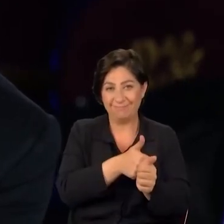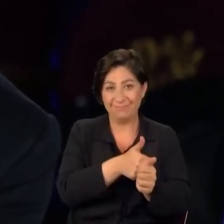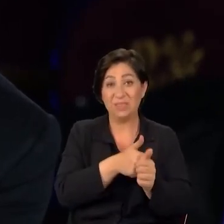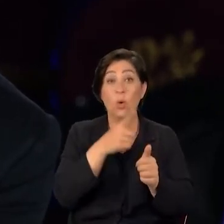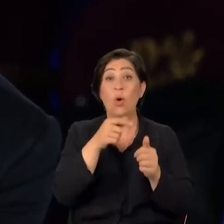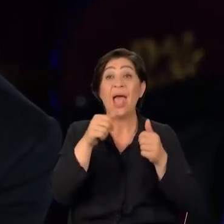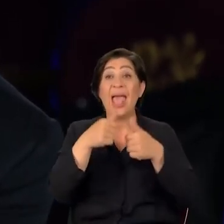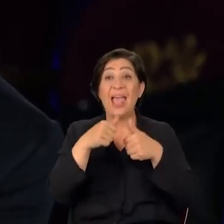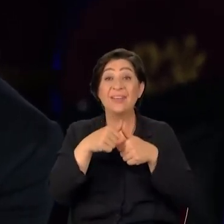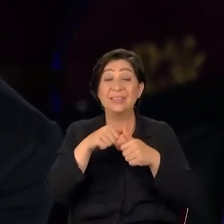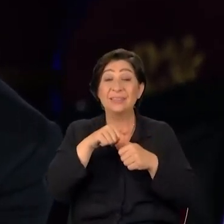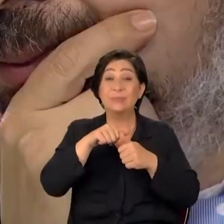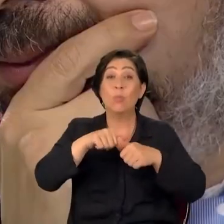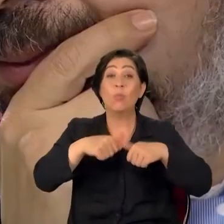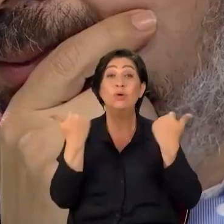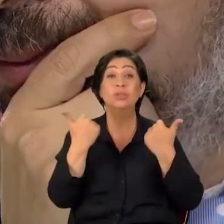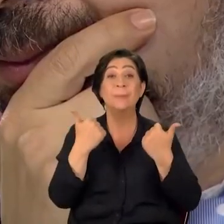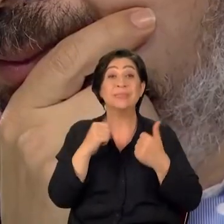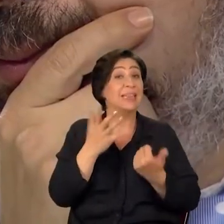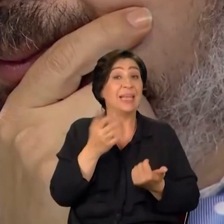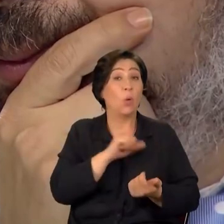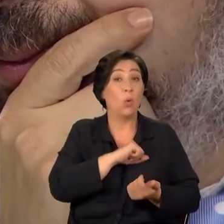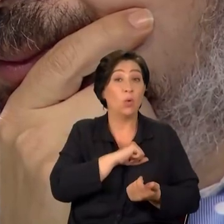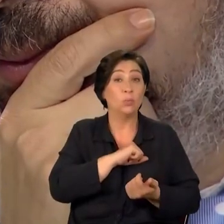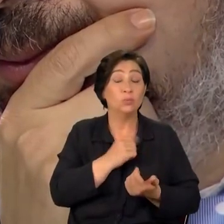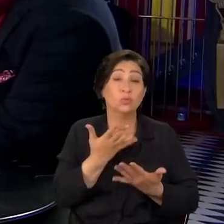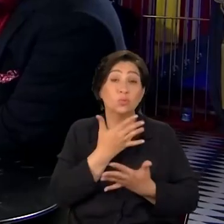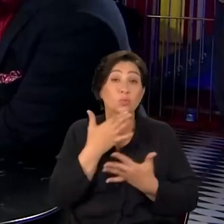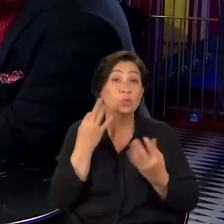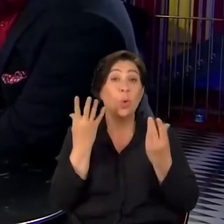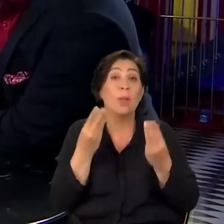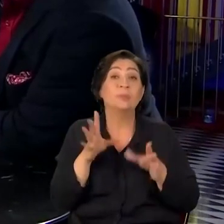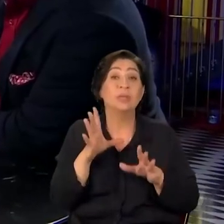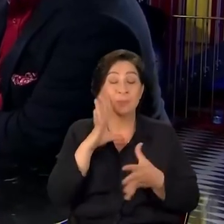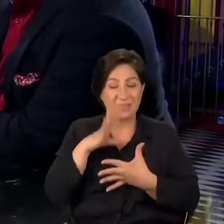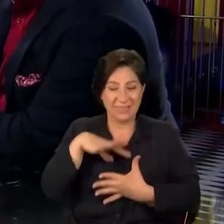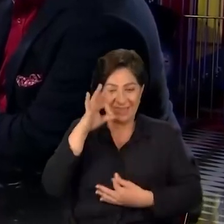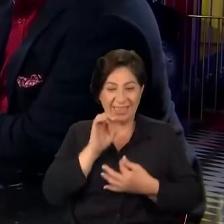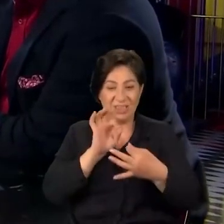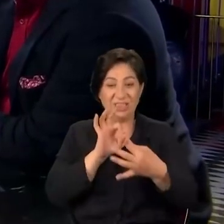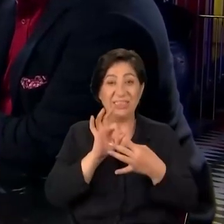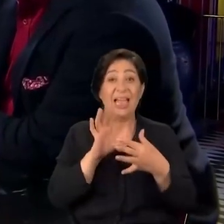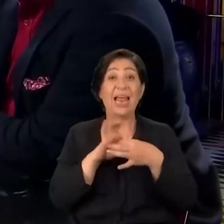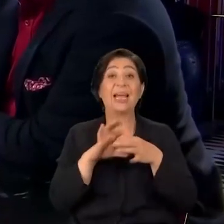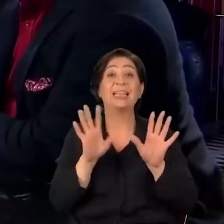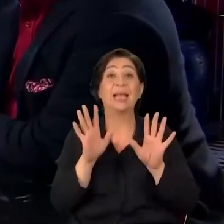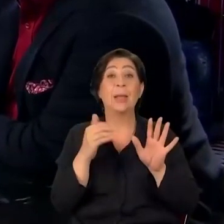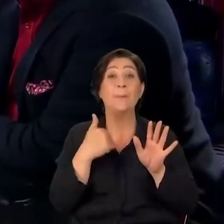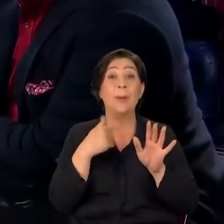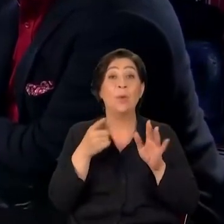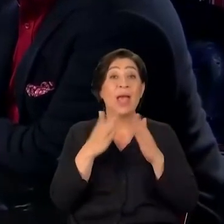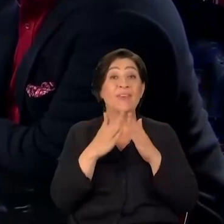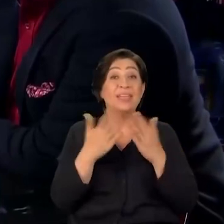referans. O evliliğin dağılmasından niye korkuyorum? Çünkü mutlu olamayacağım. Bu sadece kişisel ilişkilerimle alakalı